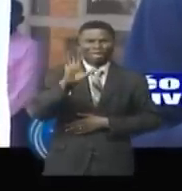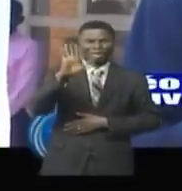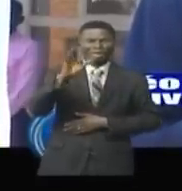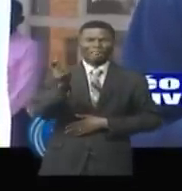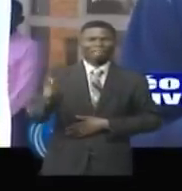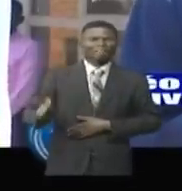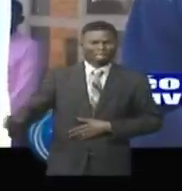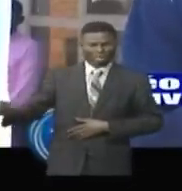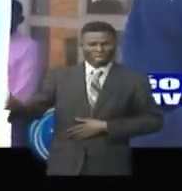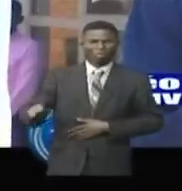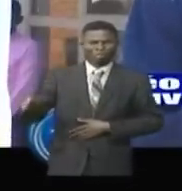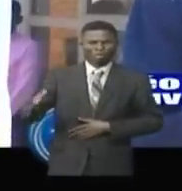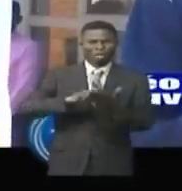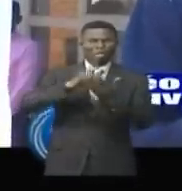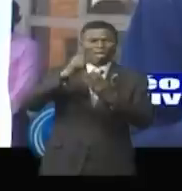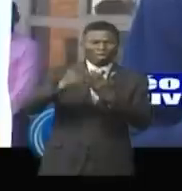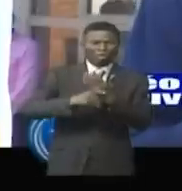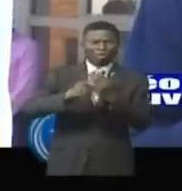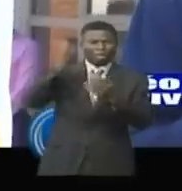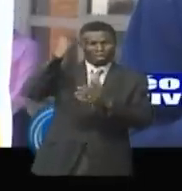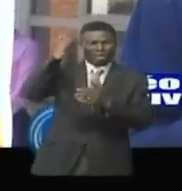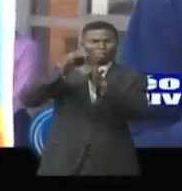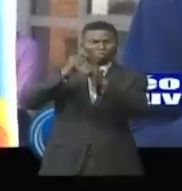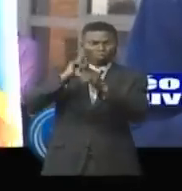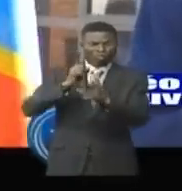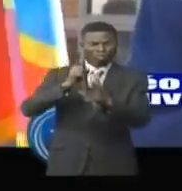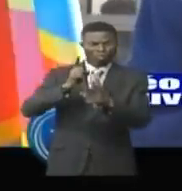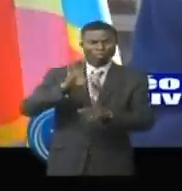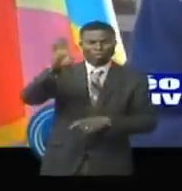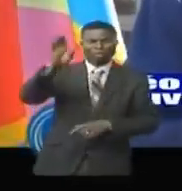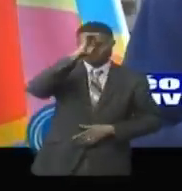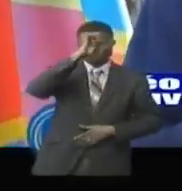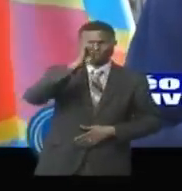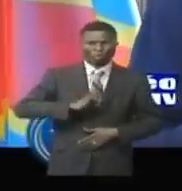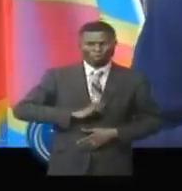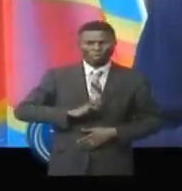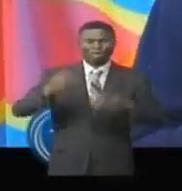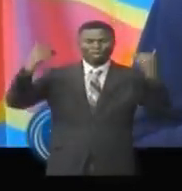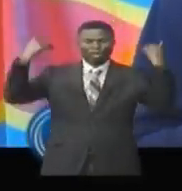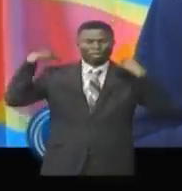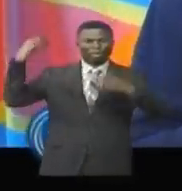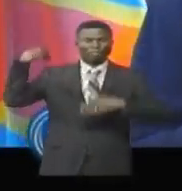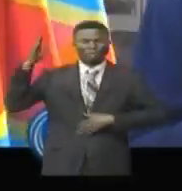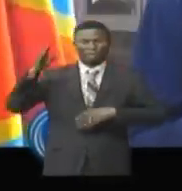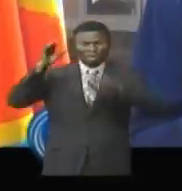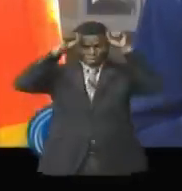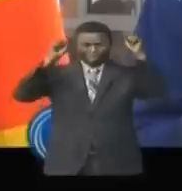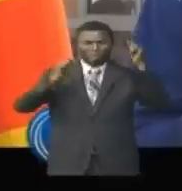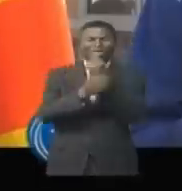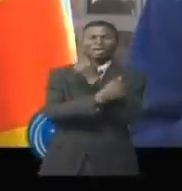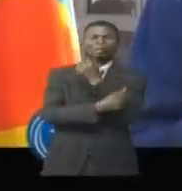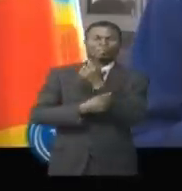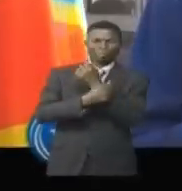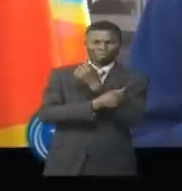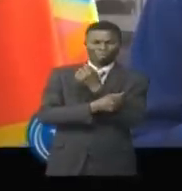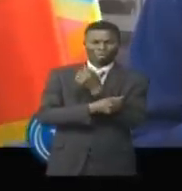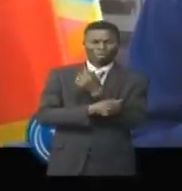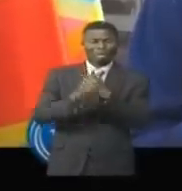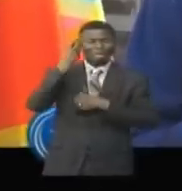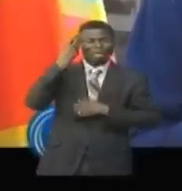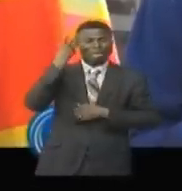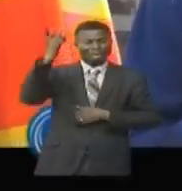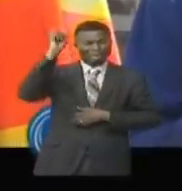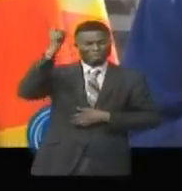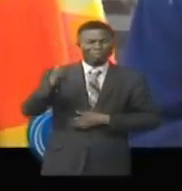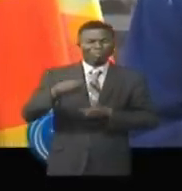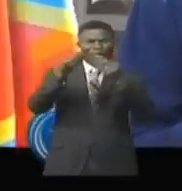territoires, programme initié par son Excellence le chef de l'État, président de la République, et qui vise à doter